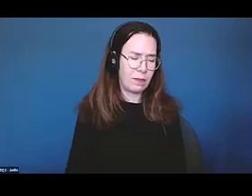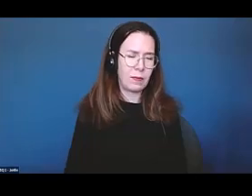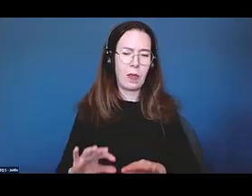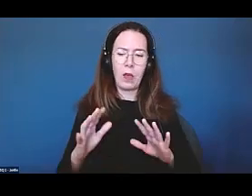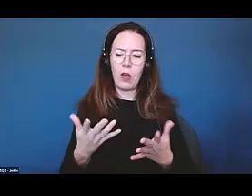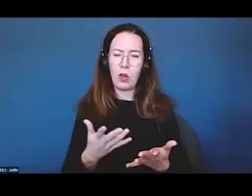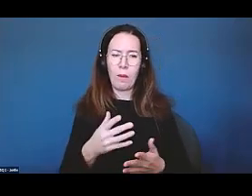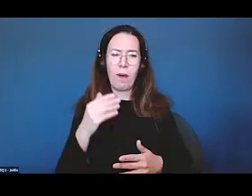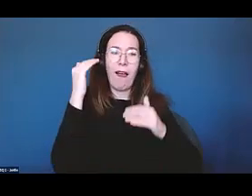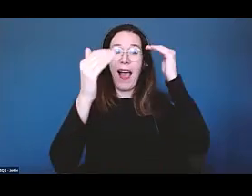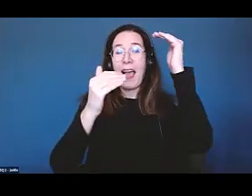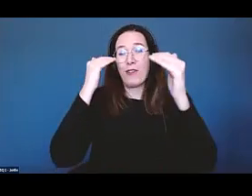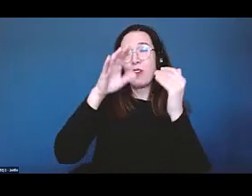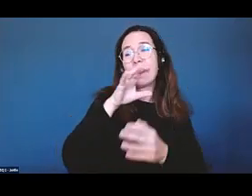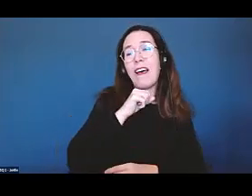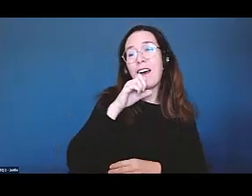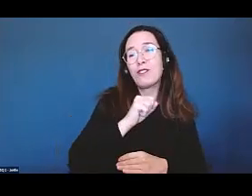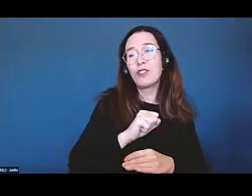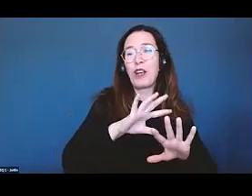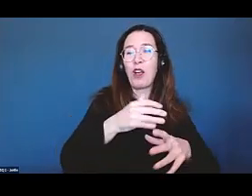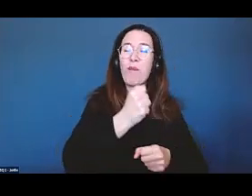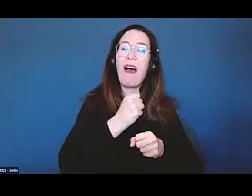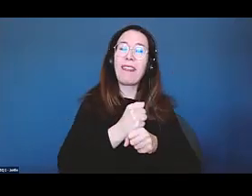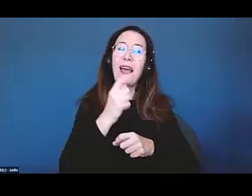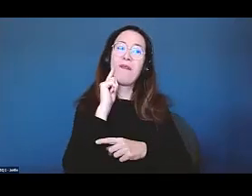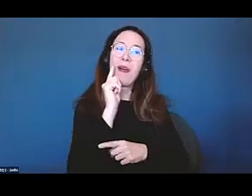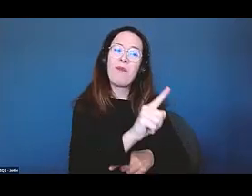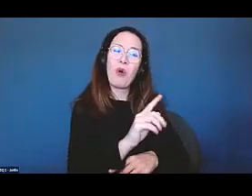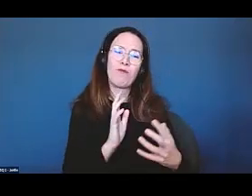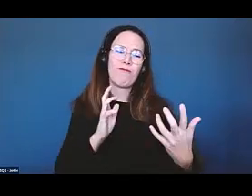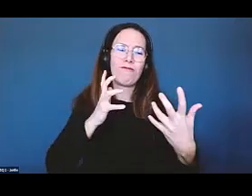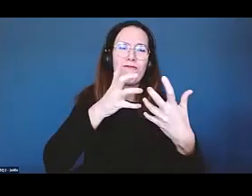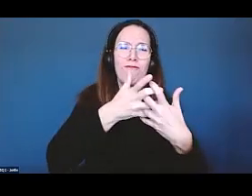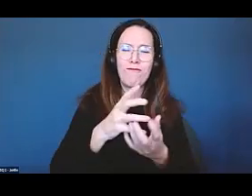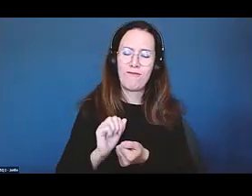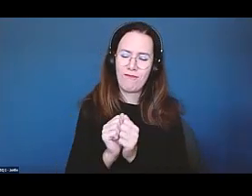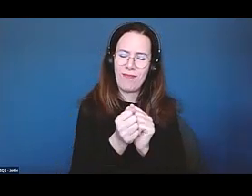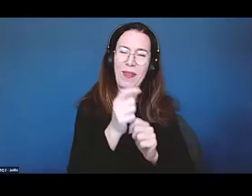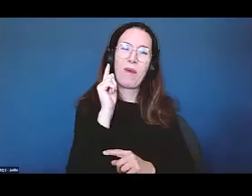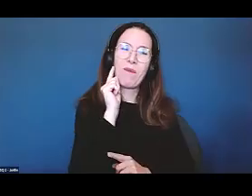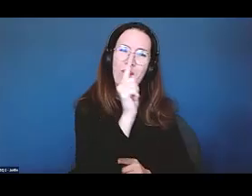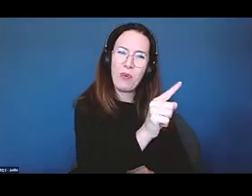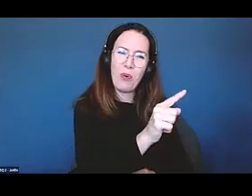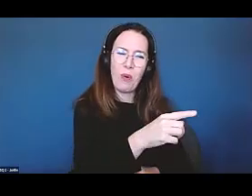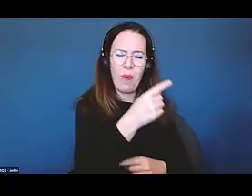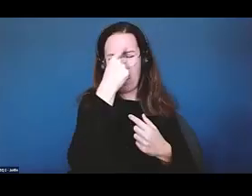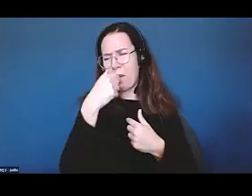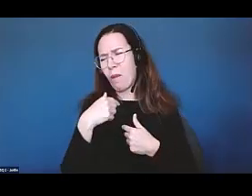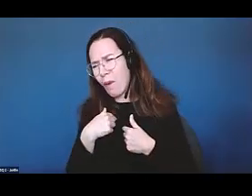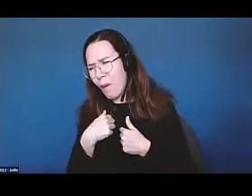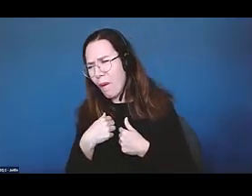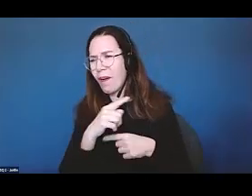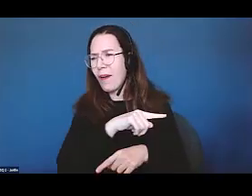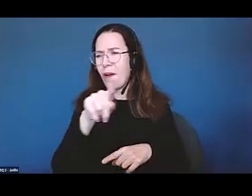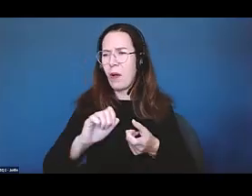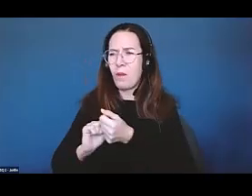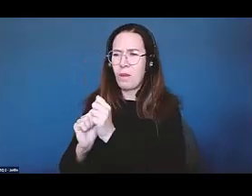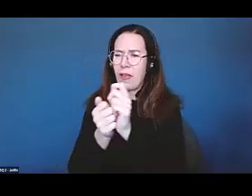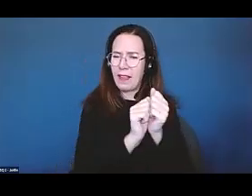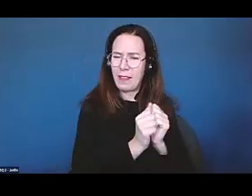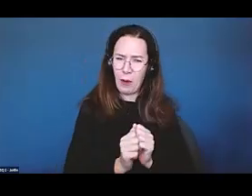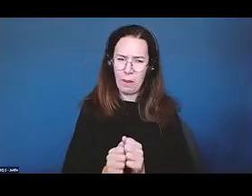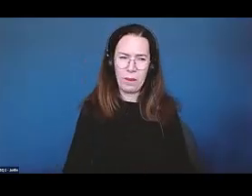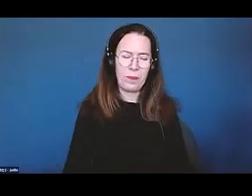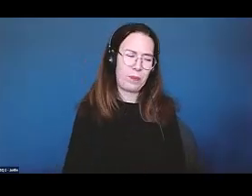travail avec les adultes plus âgés et on s'est vraiment intéressé de ce que cela veut dire pour nous et pour les